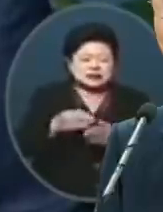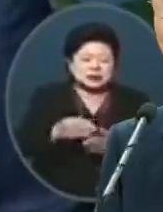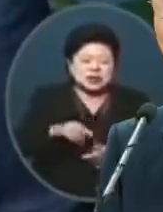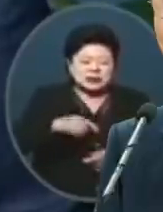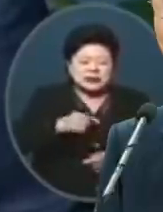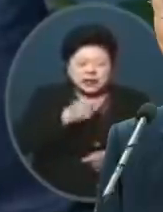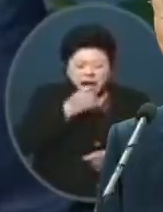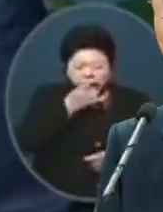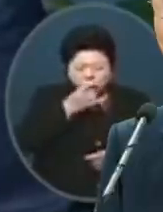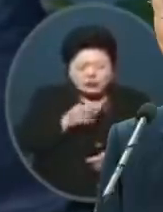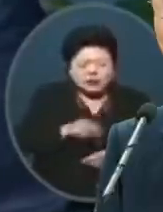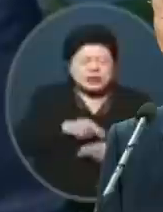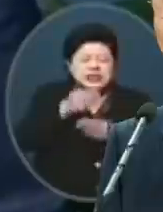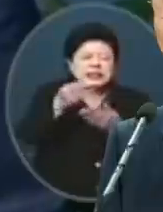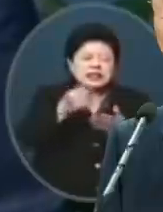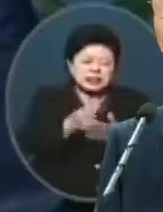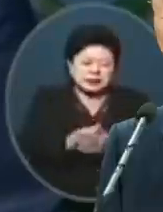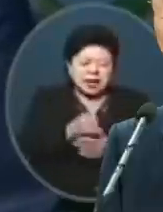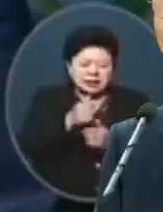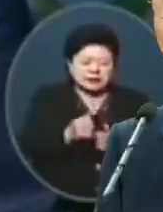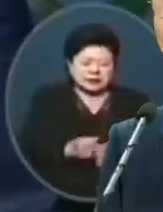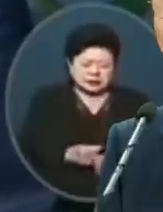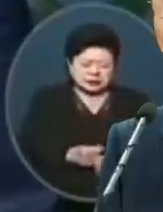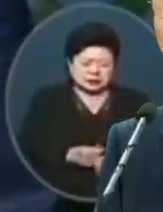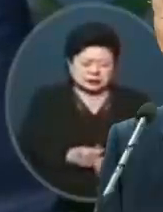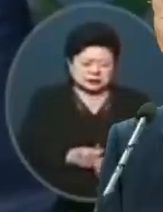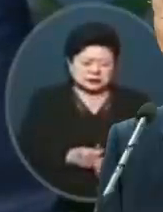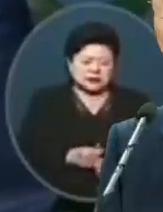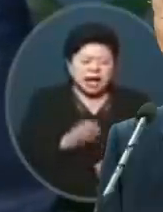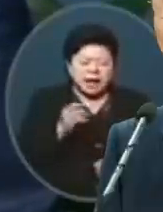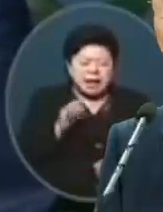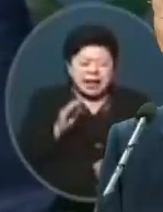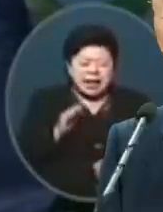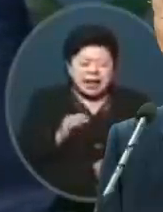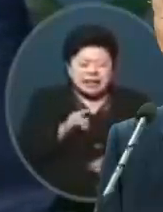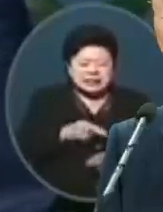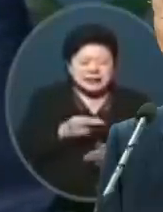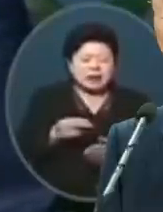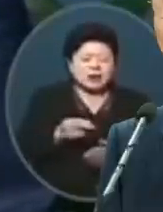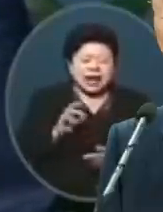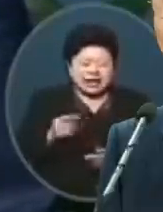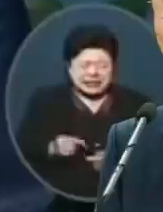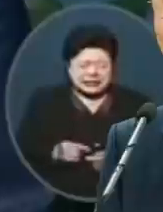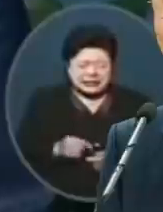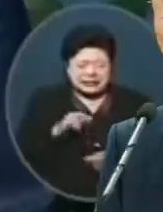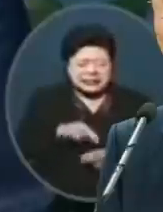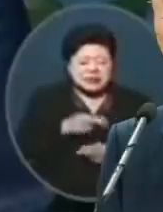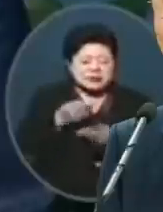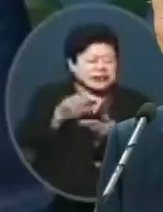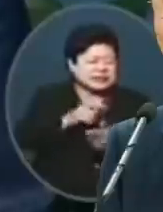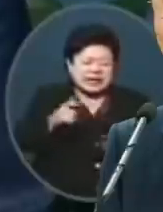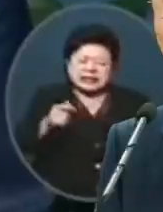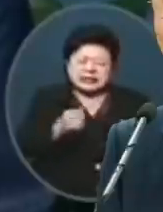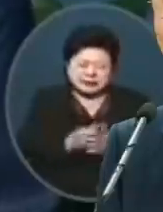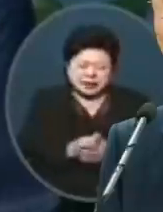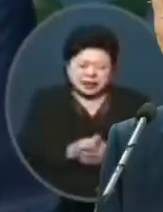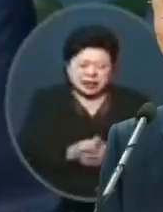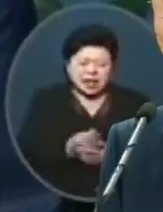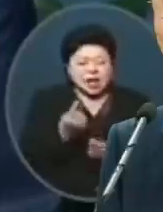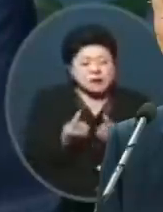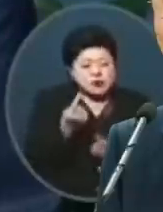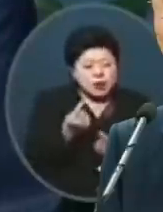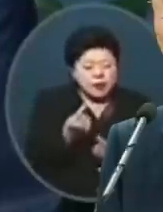곡식으로 제사를 드리는데 하나님께서 아벨의 제물은 받아들이고 가인의 제물은 안 받아들였습니다.